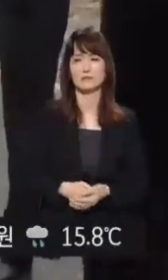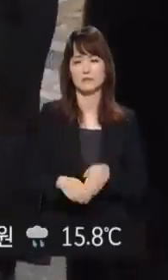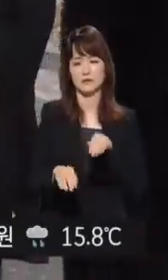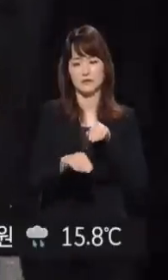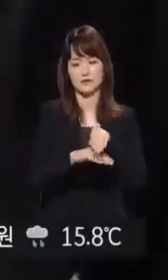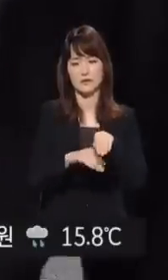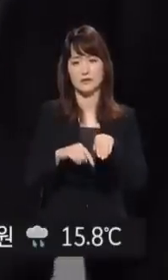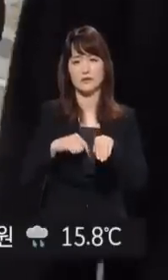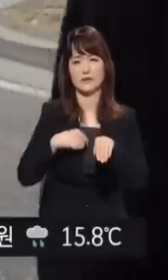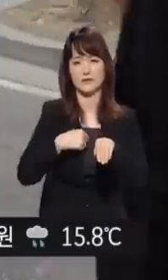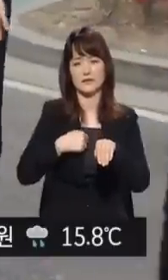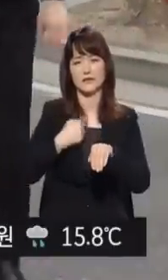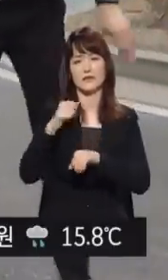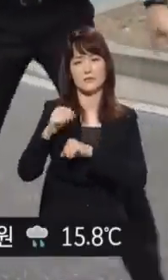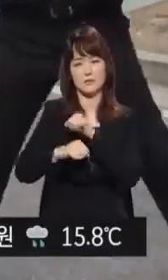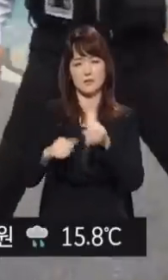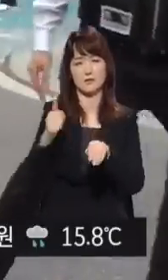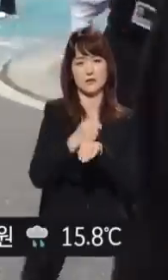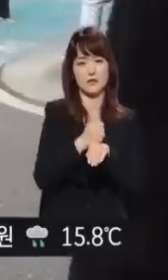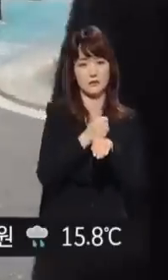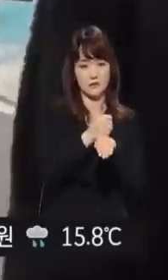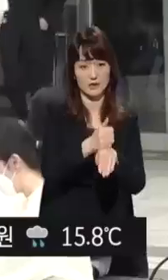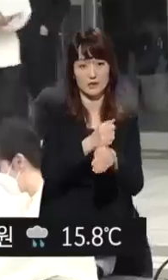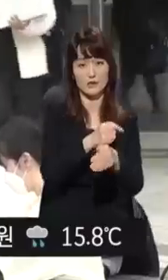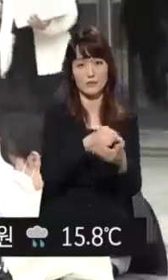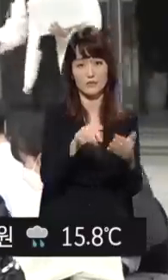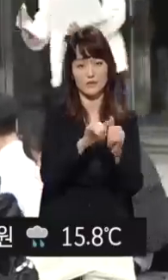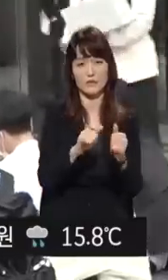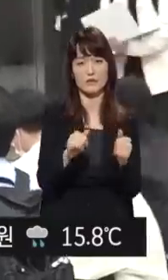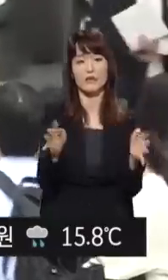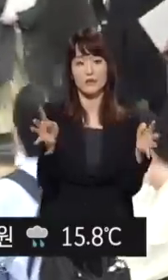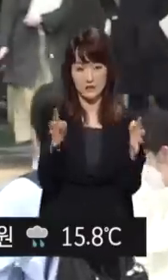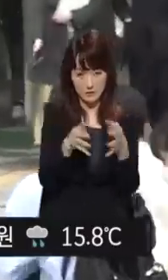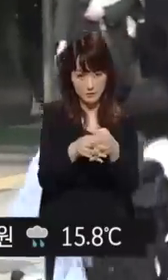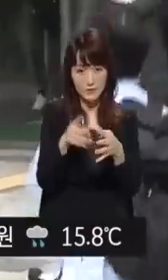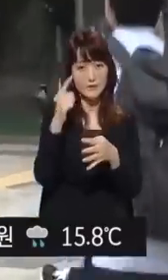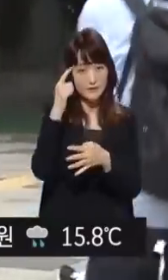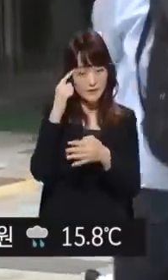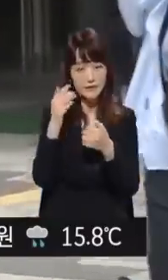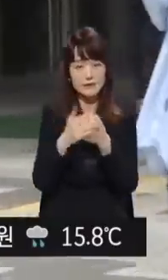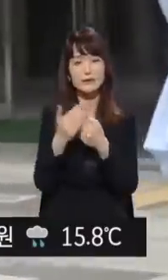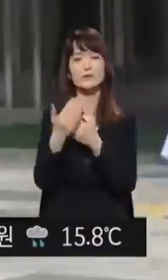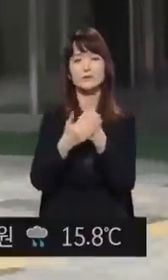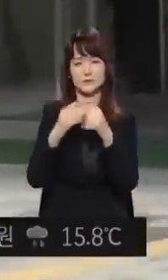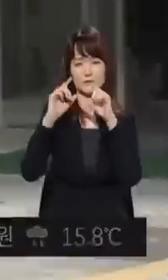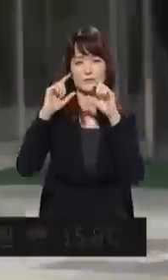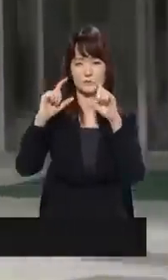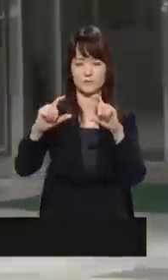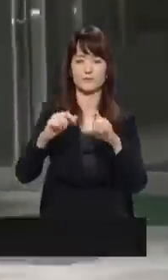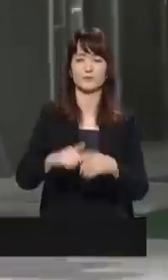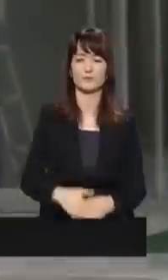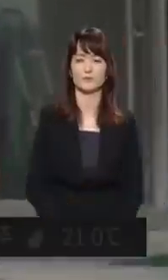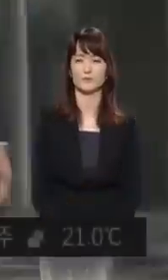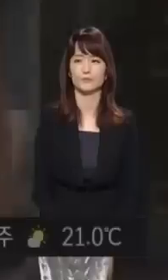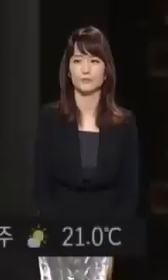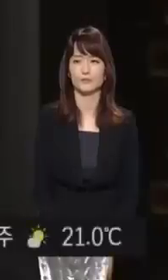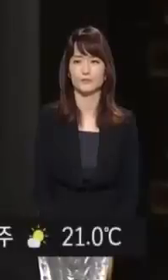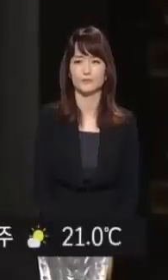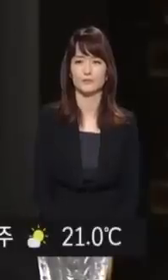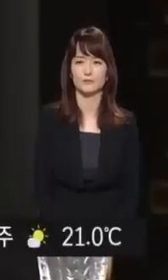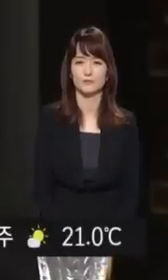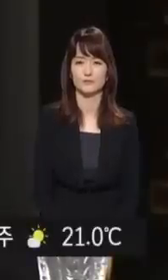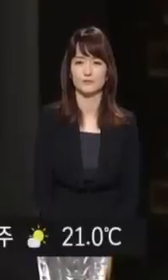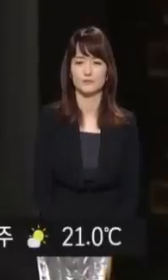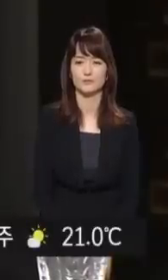차를 마음대로 썼던 피해자와 합의를 했다라고 합니다 그런 부분까지 이제 고려를 해서 집행유예를 선고를 한 겁니다 그렇군요 자 일단